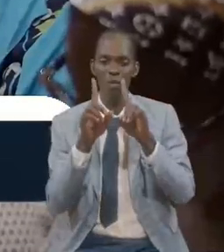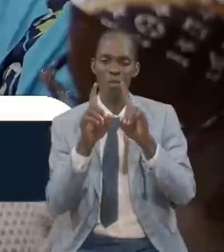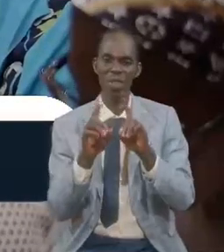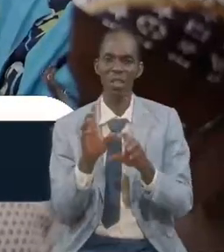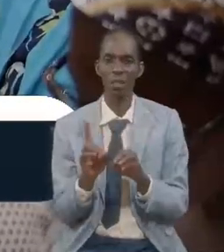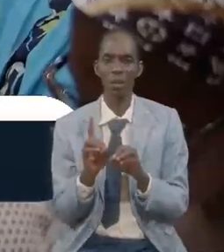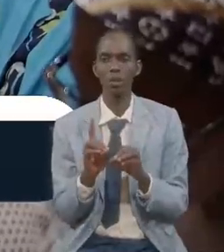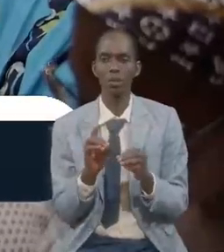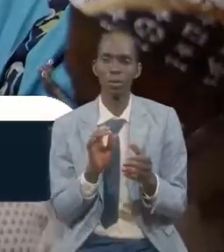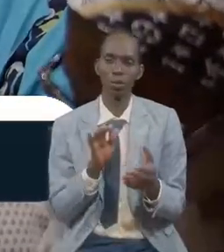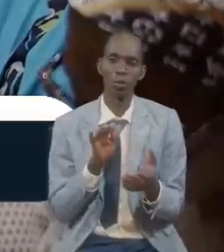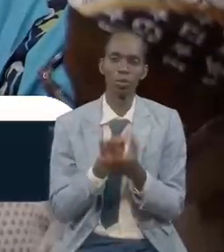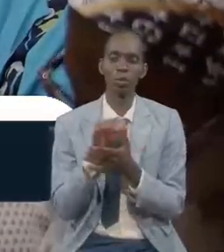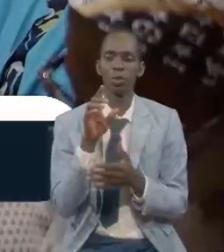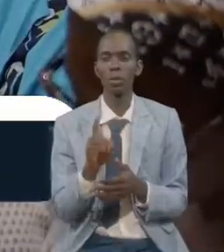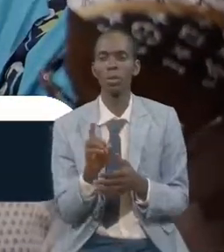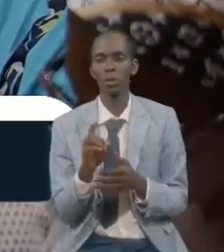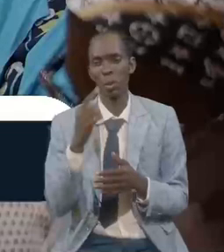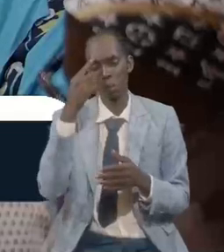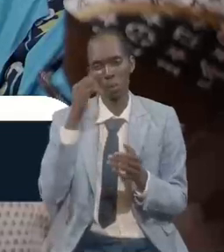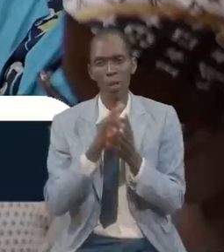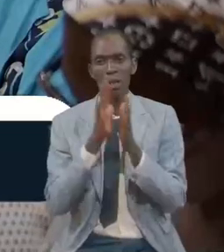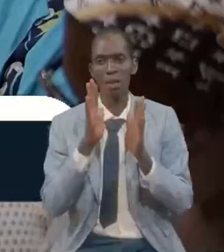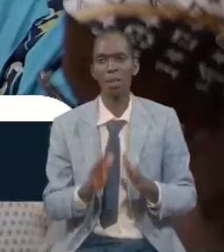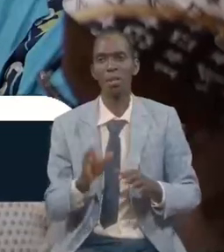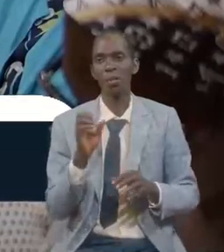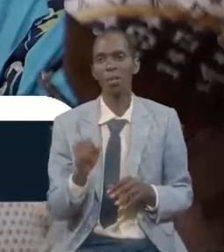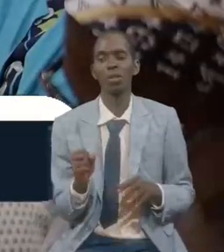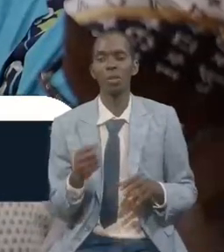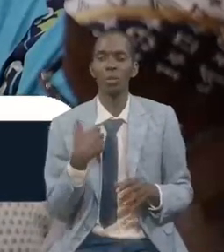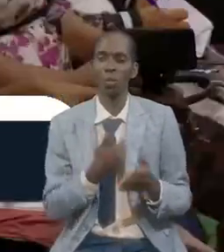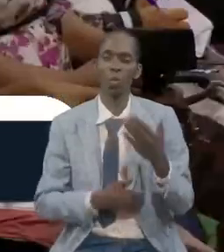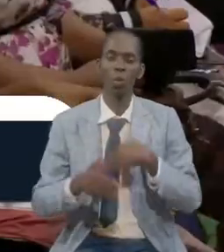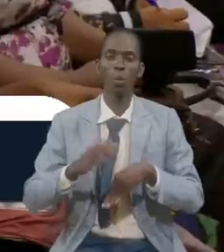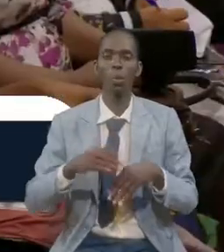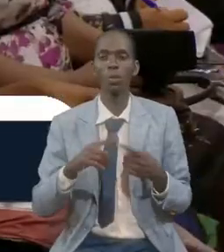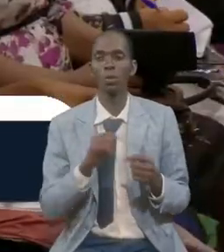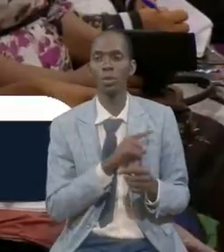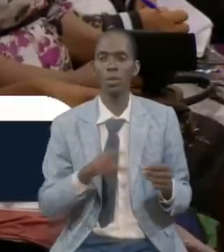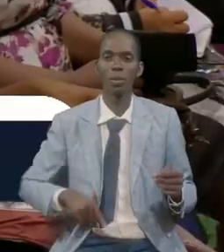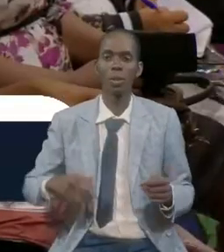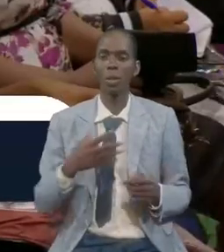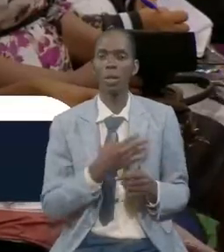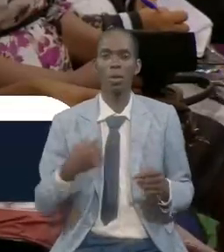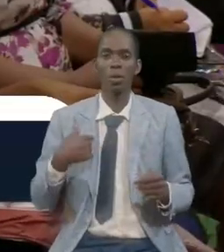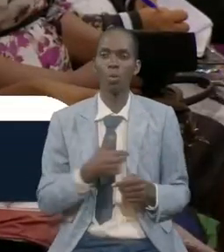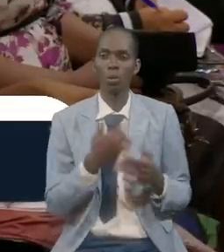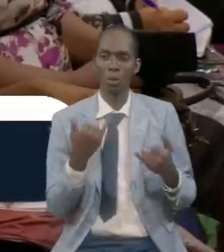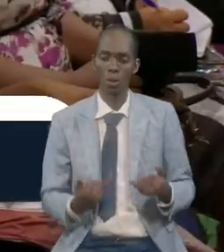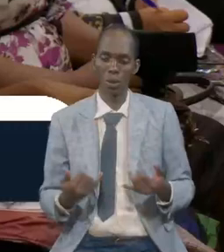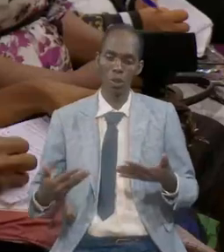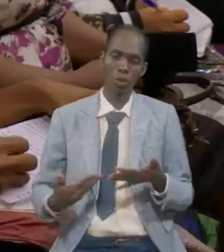éprouvés et fiables. Nous retournons au Seigneur et nous renouvelons notre